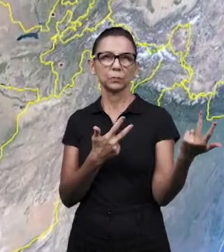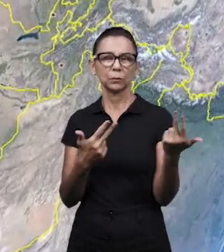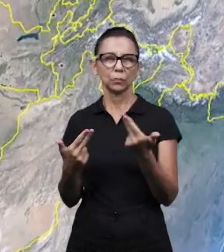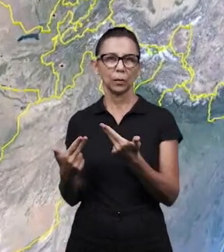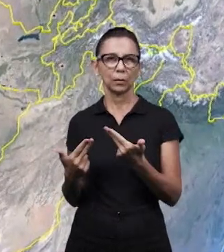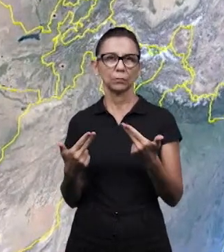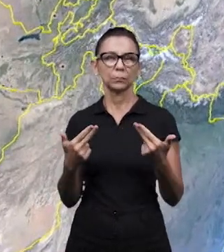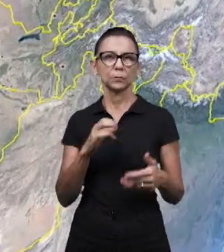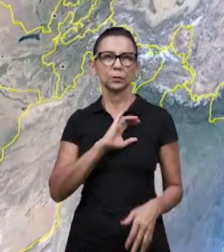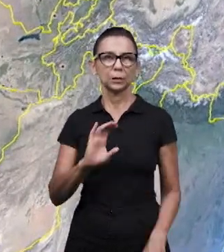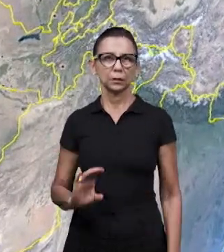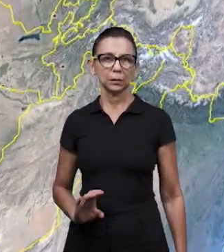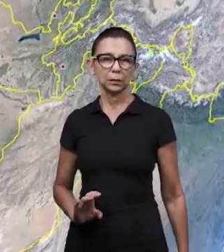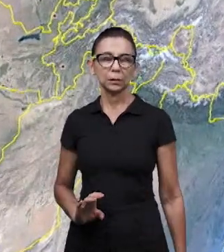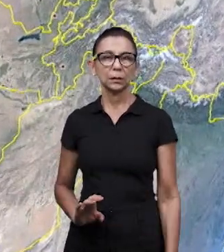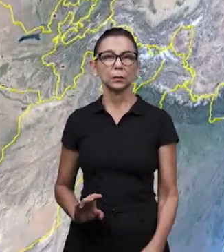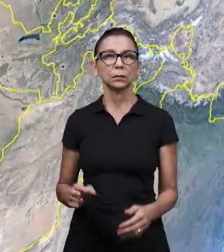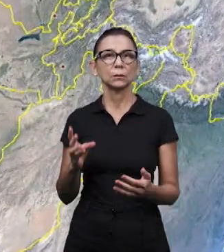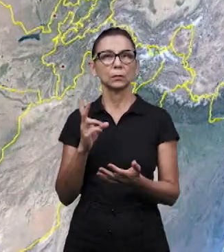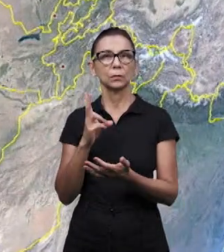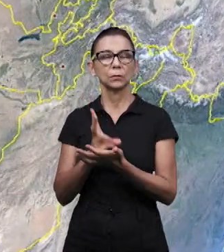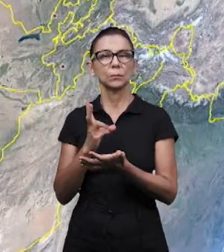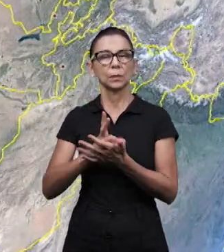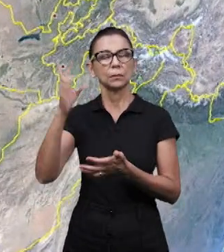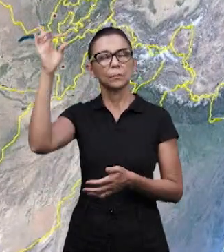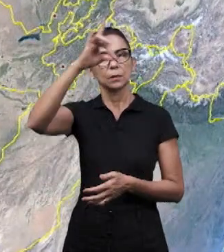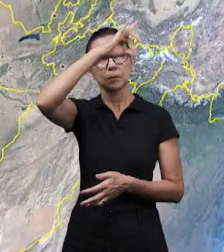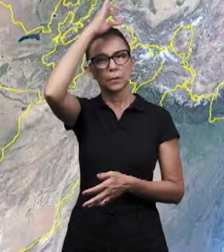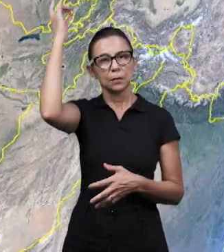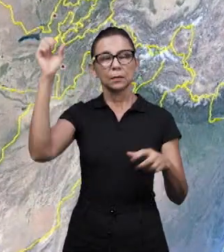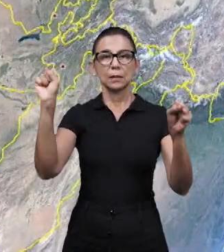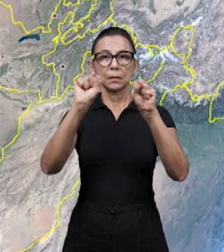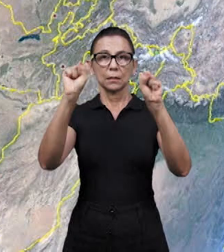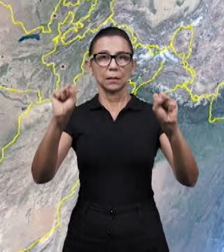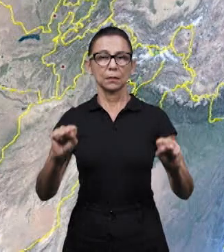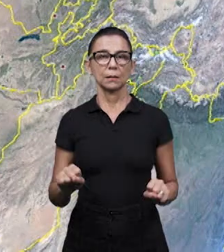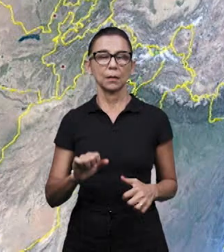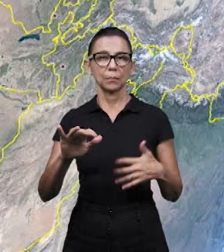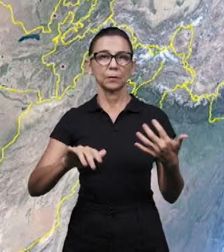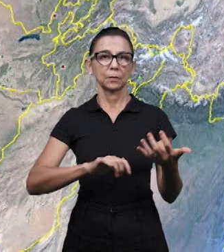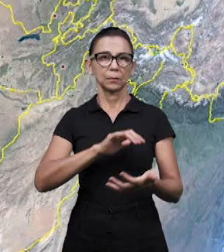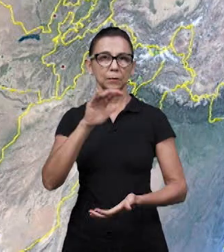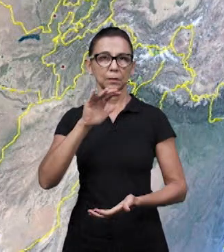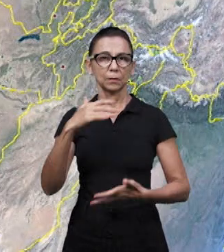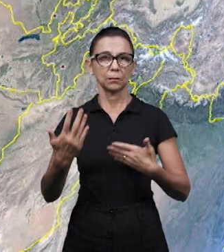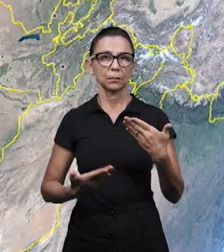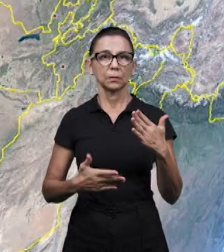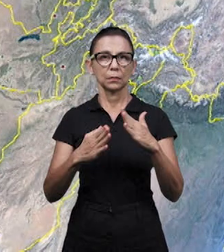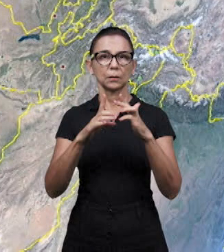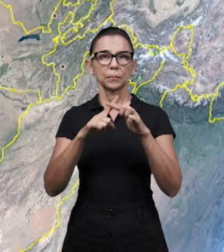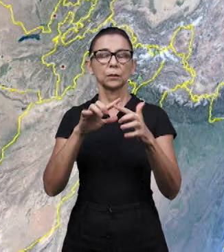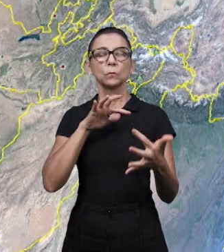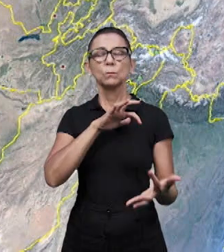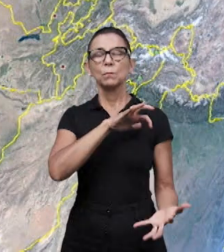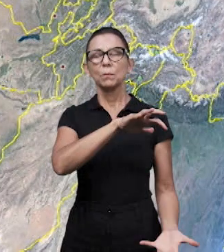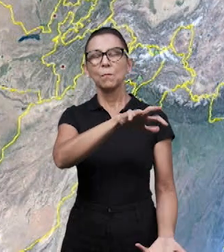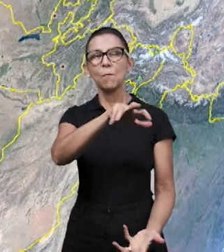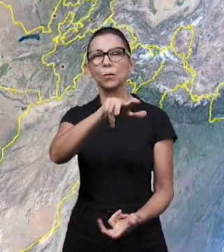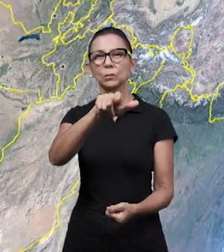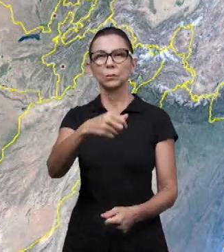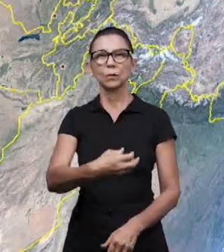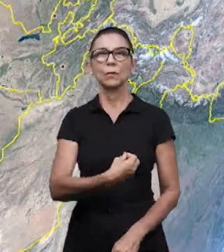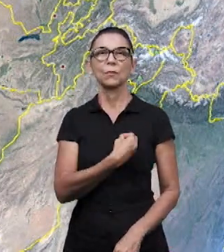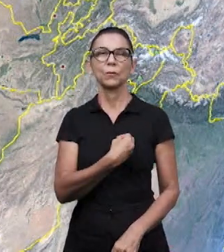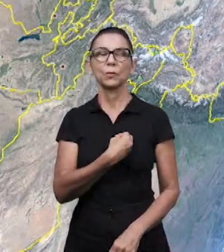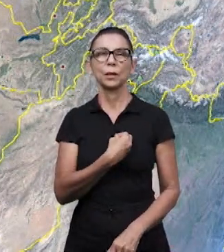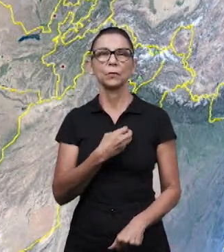esprit. À travers le système de transmission, les membres de l'Église chrétienne Maranatha de toute la planète vivent un